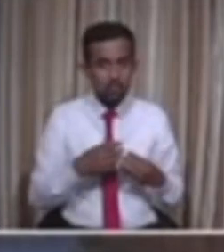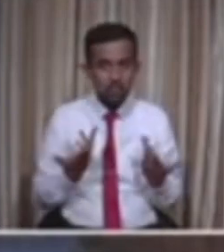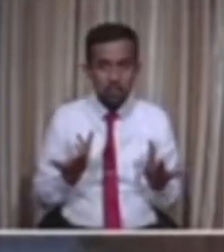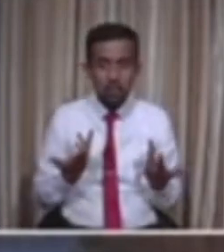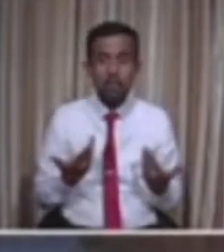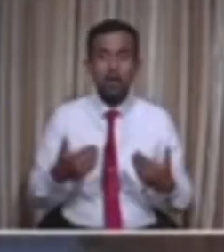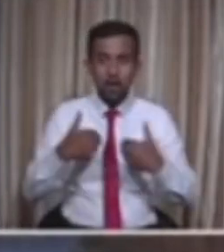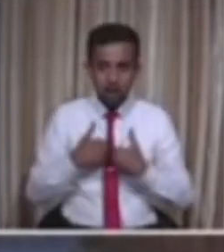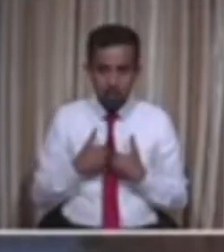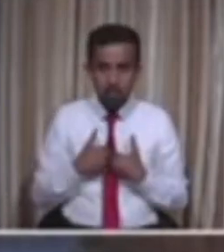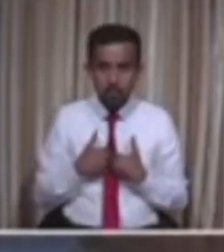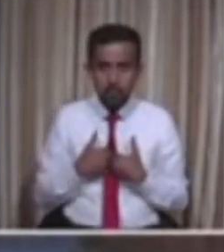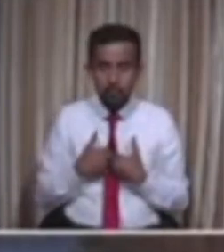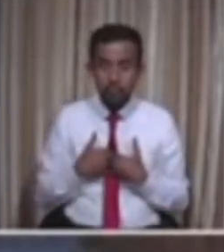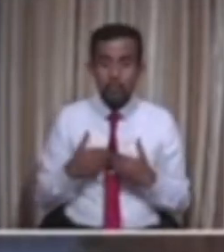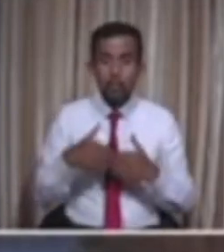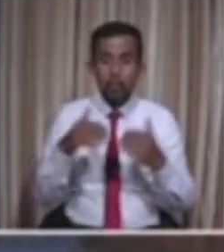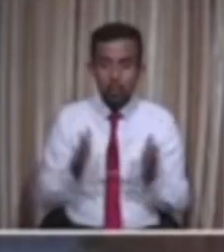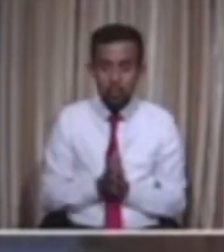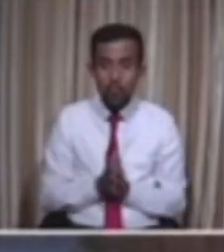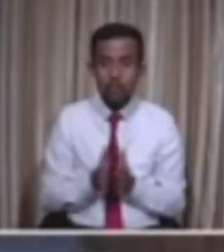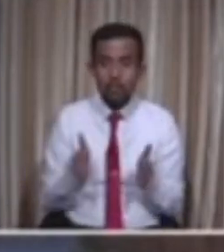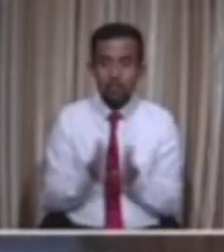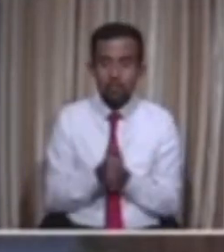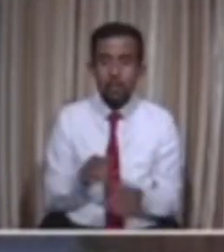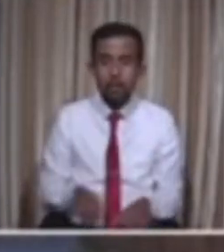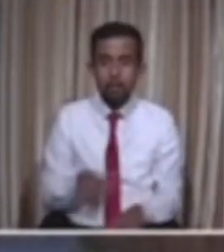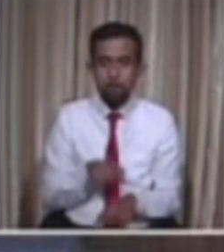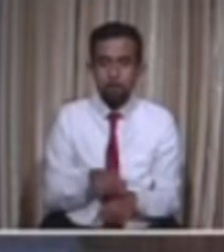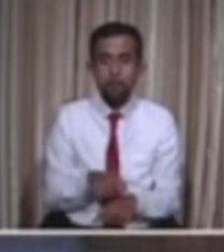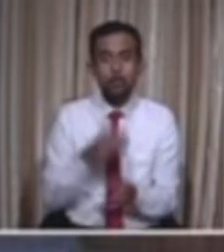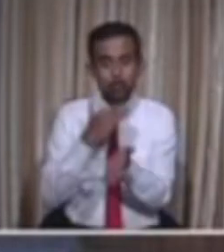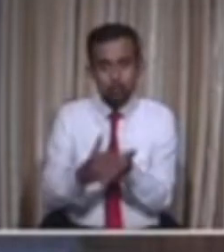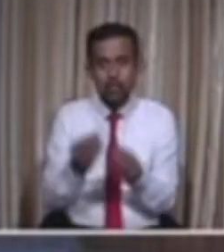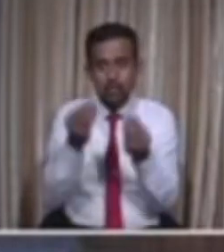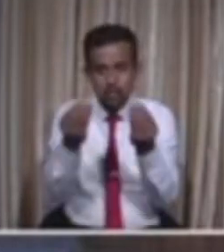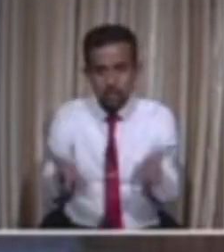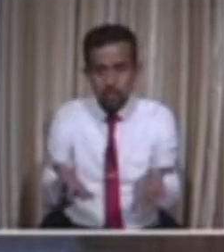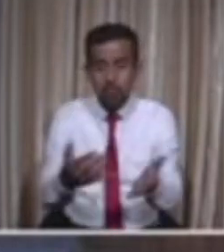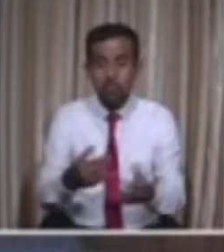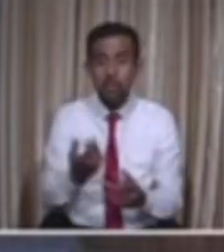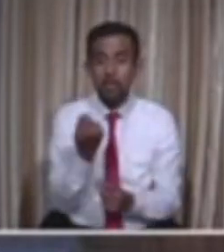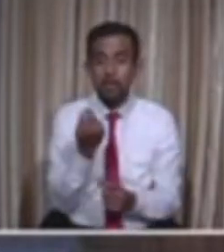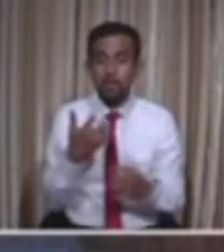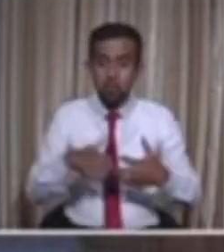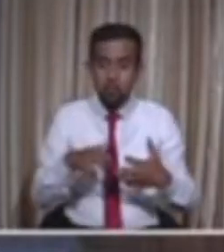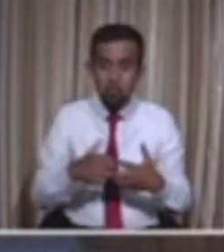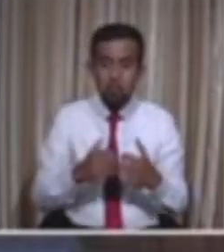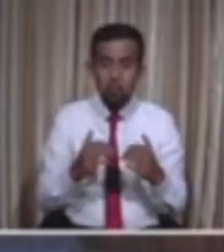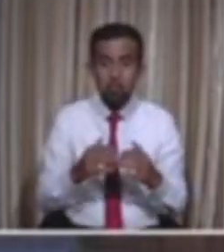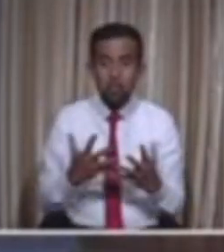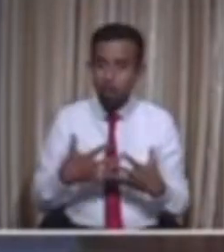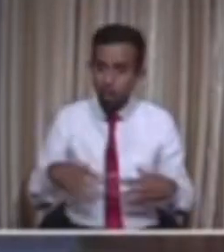setamai api silu dina. Ikan tu bilah me awasta, hutari sahaya budiga me arti kagatte me rata istirahat agi nama